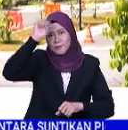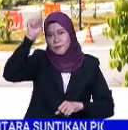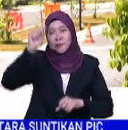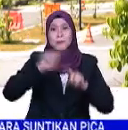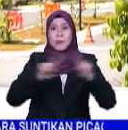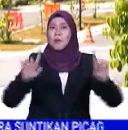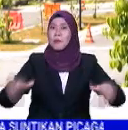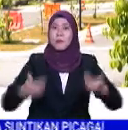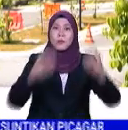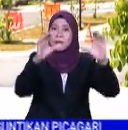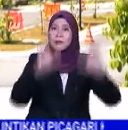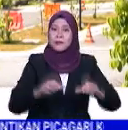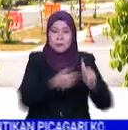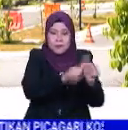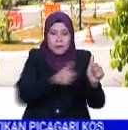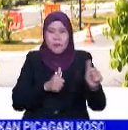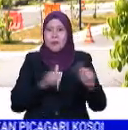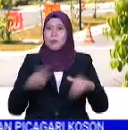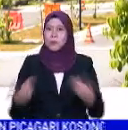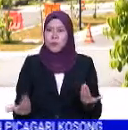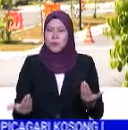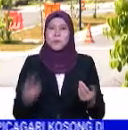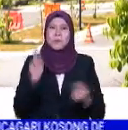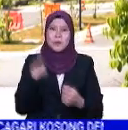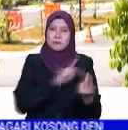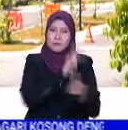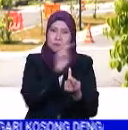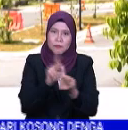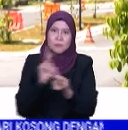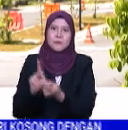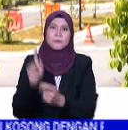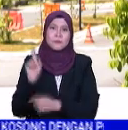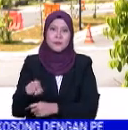langkah pencegahan kali ini perlu digandakan sesuai